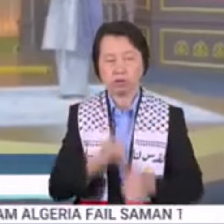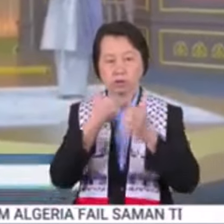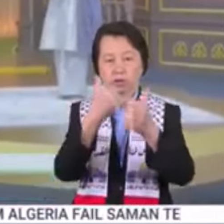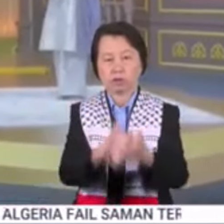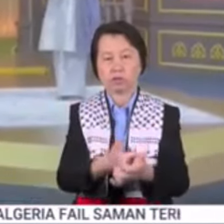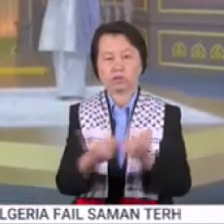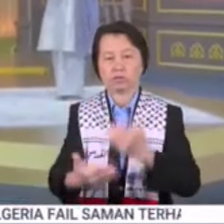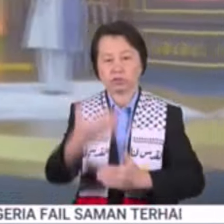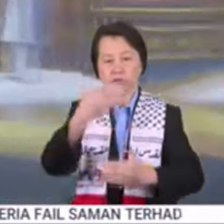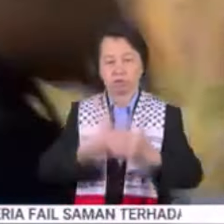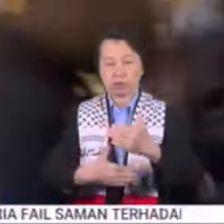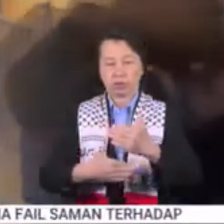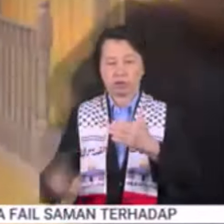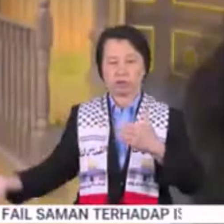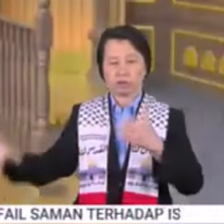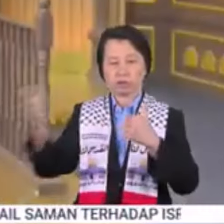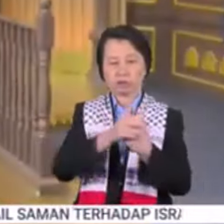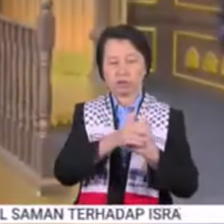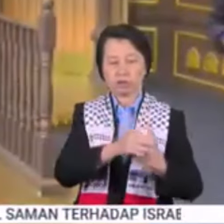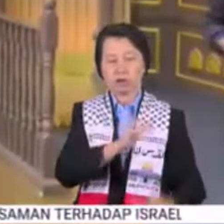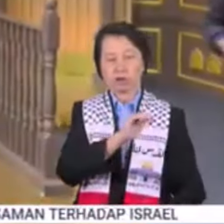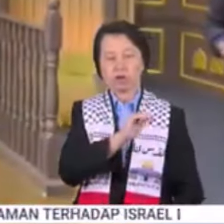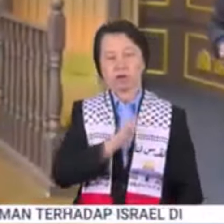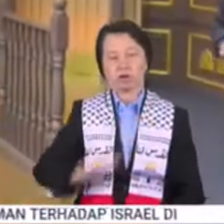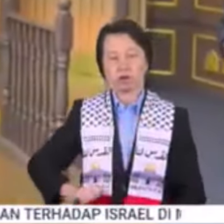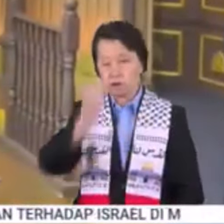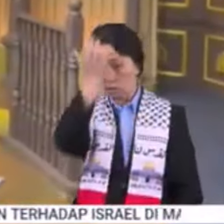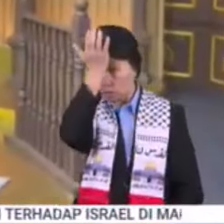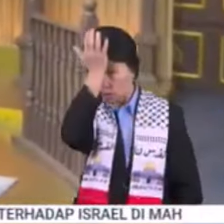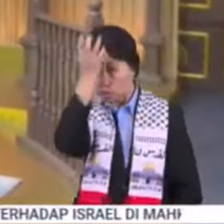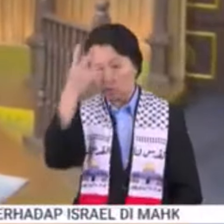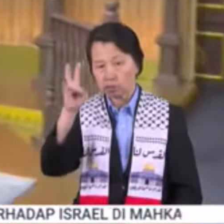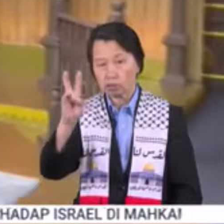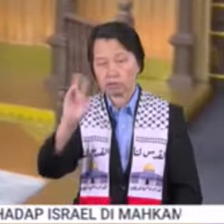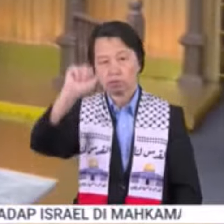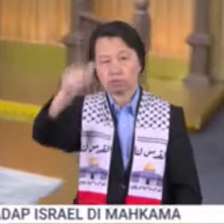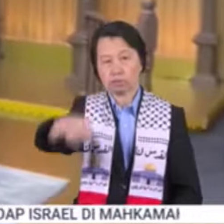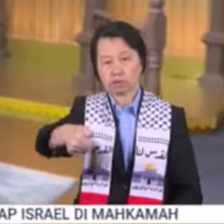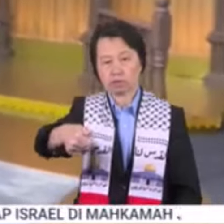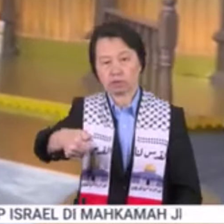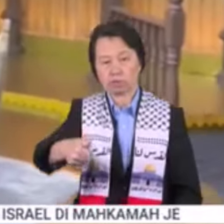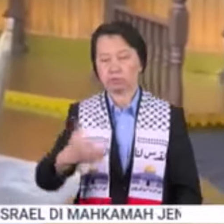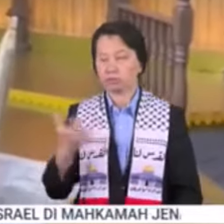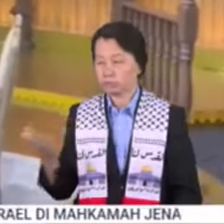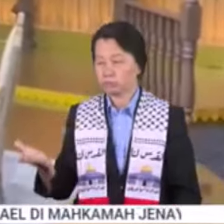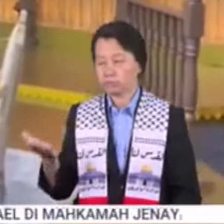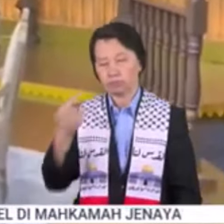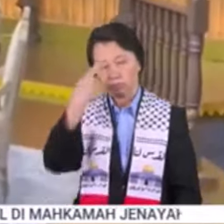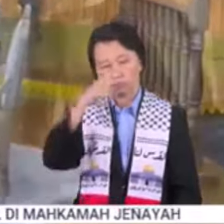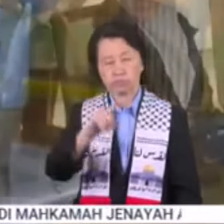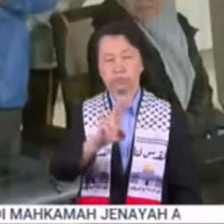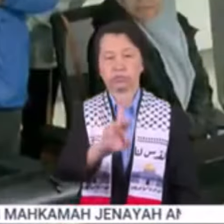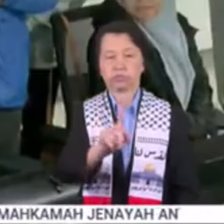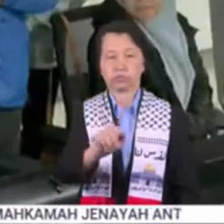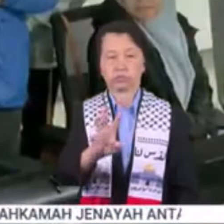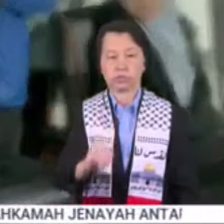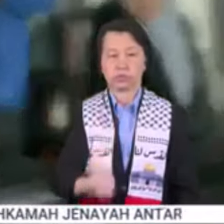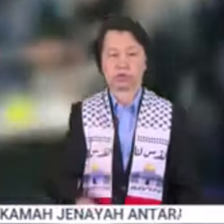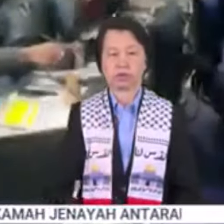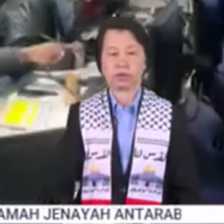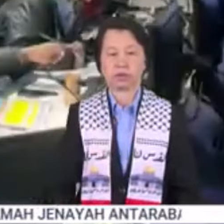Ikuti sebalik tabir ketibaan Yang di-Pertuan Agong ke-17 esok. Muhammad Najib Mashur, RTM.